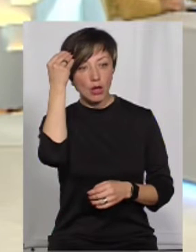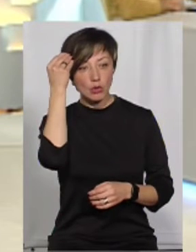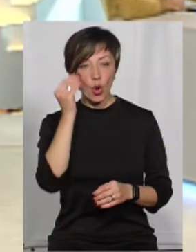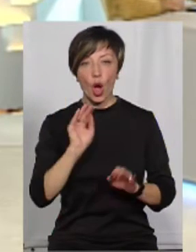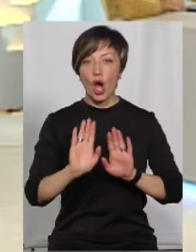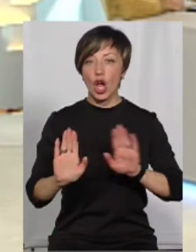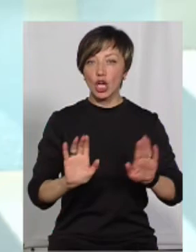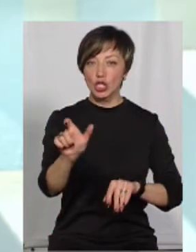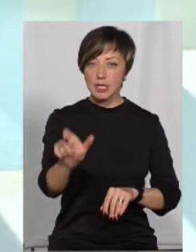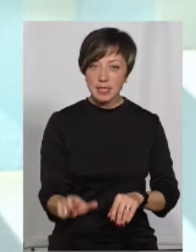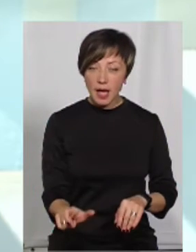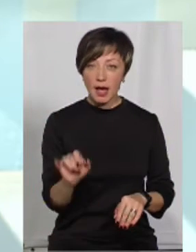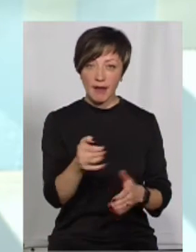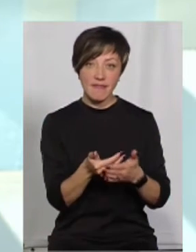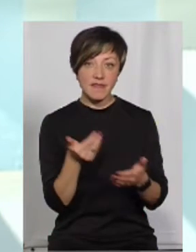режисера і